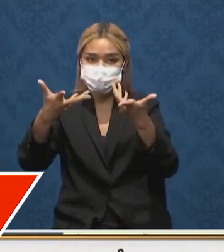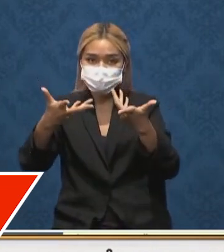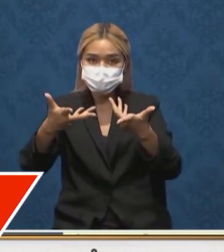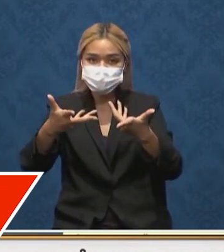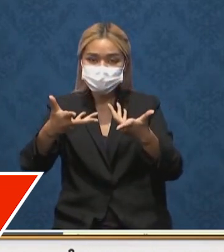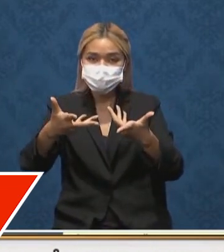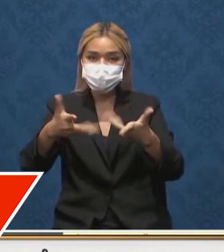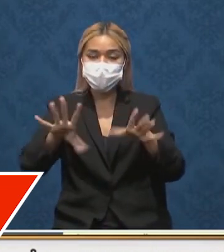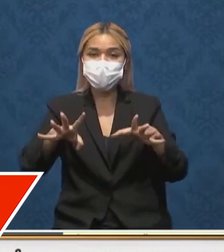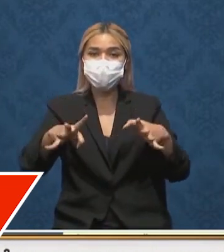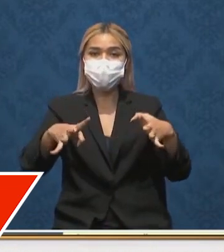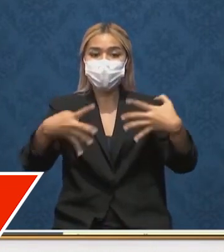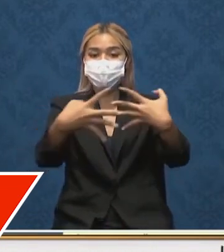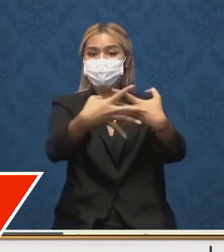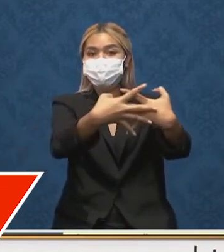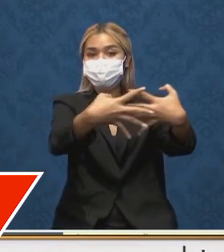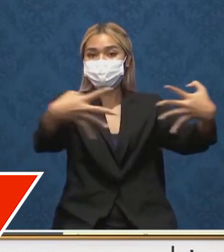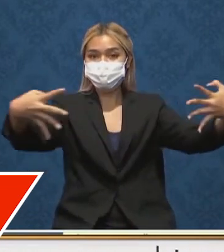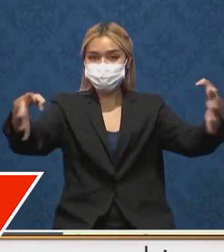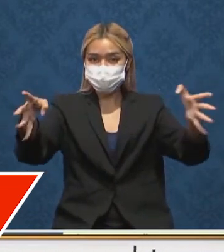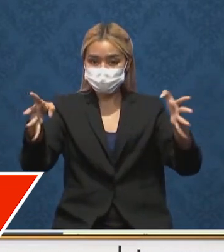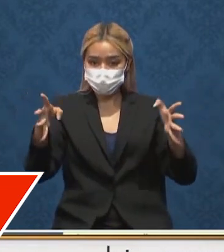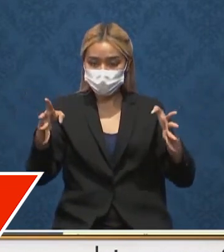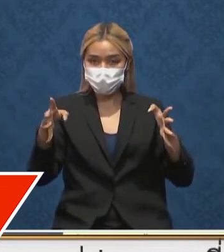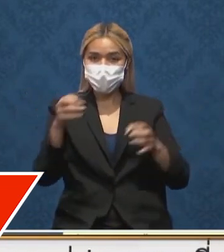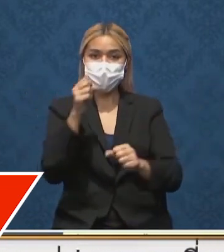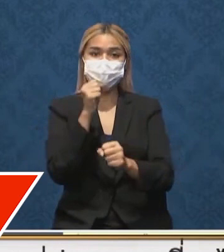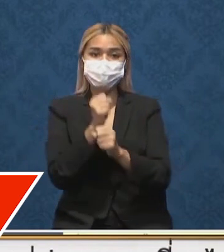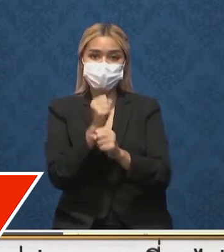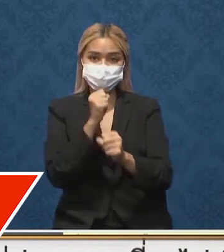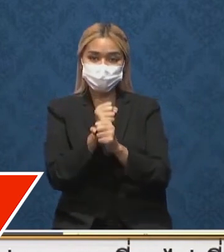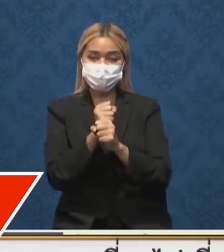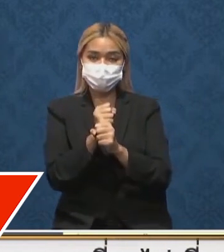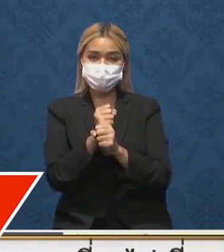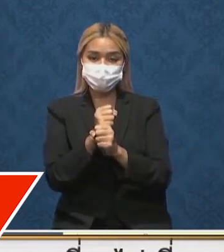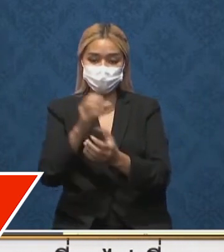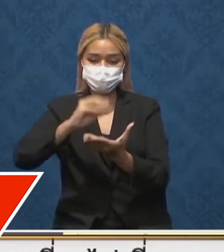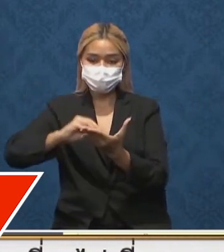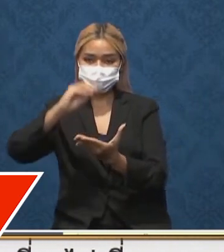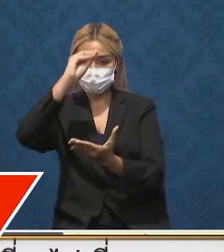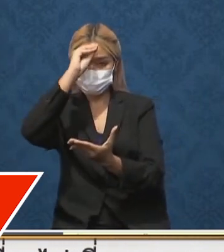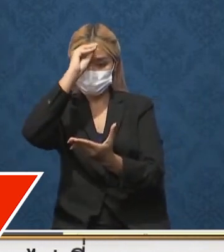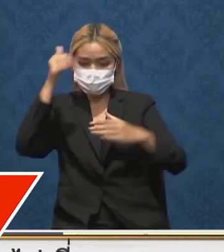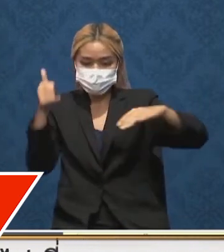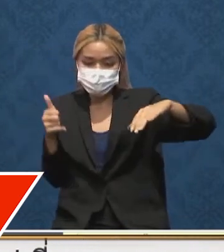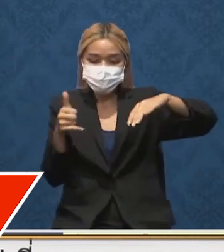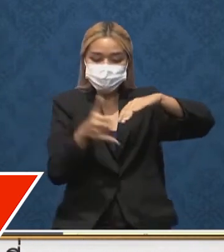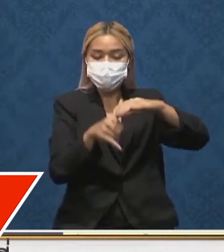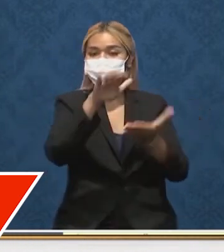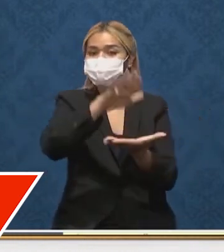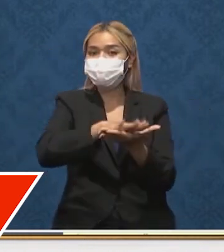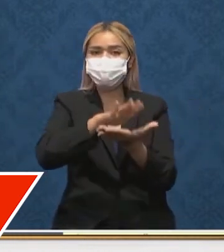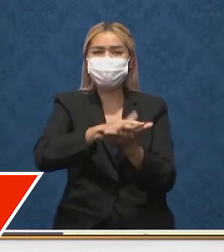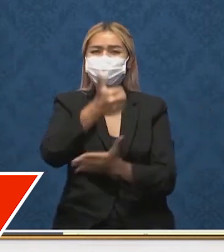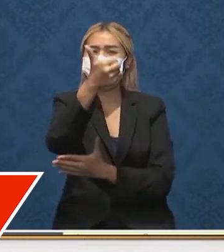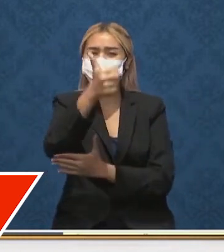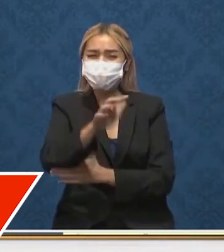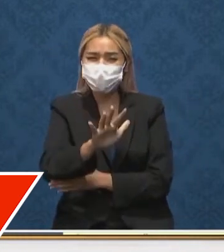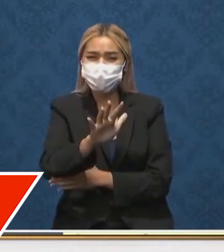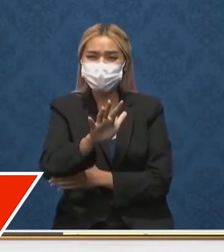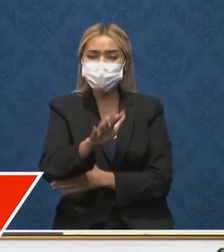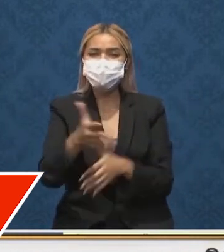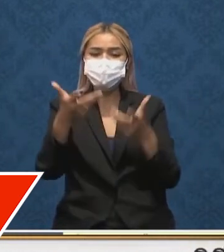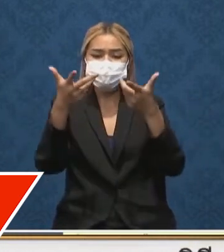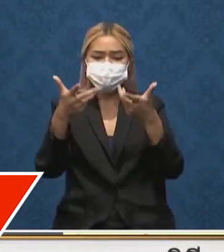ตั้งรั้วไม่ให้นักเรียนเข้าไปโรงเรียนจนกระทั่งว่านักเรียนต้องถามหาว่าทาง